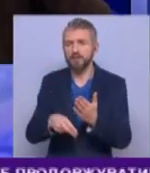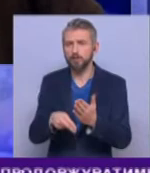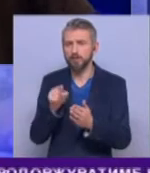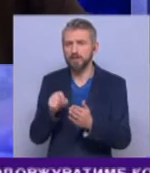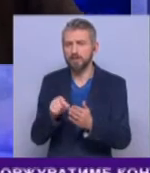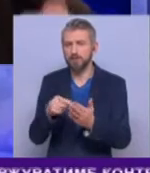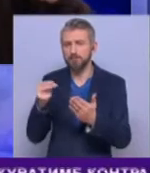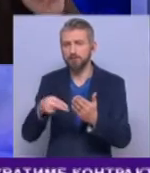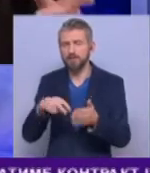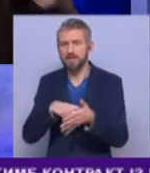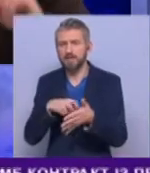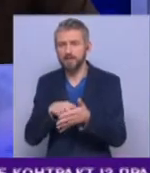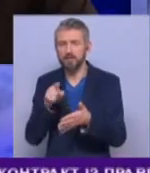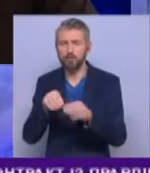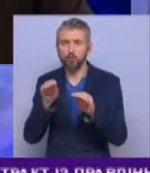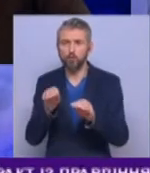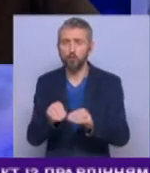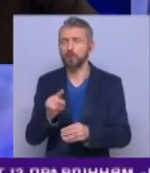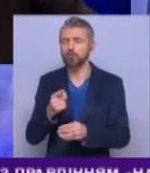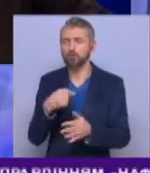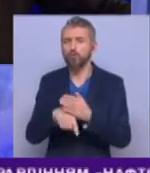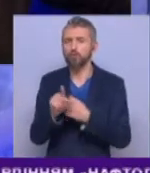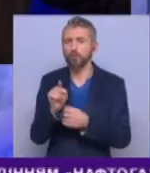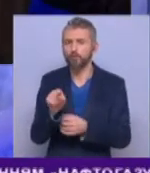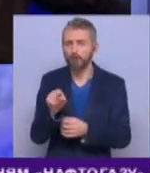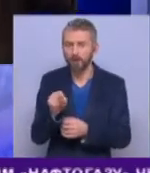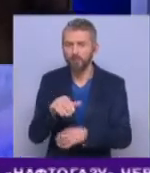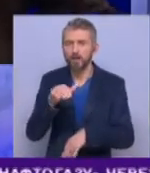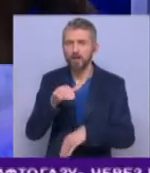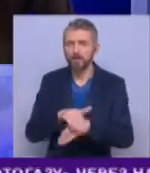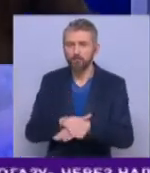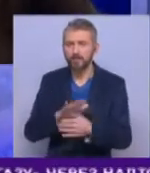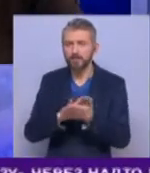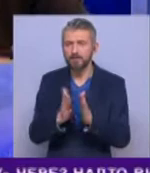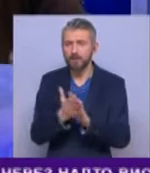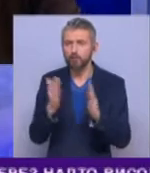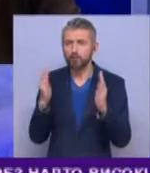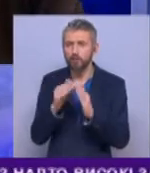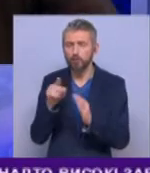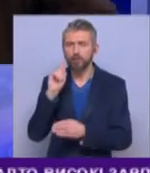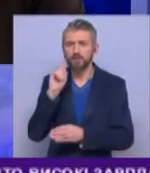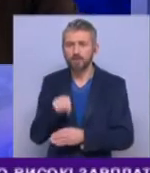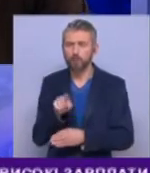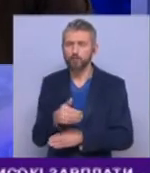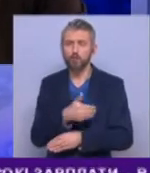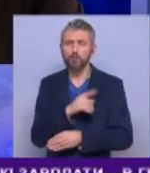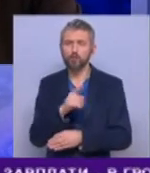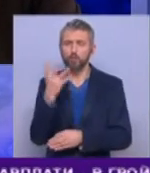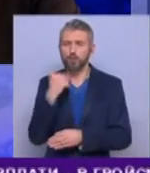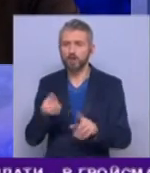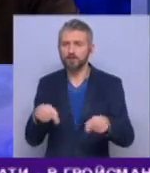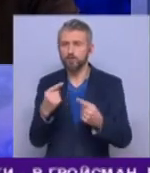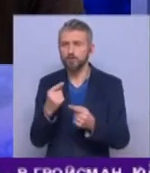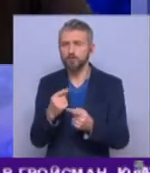ці підписні листи і ці протоколи. Чому? Тому що вони фактичний стан будинку, вони знають, і вони хочуть, щоб коли створено